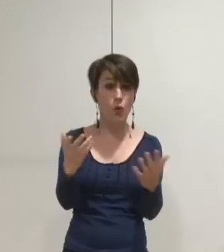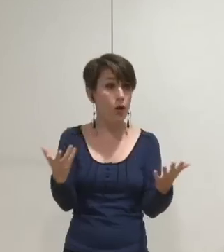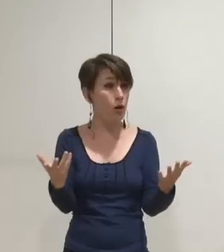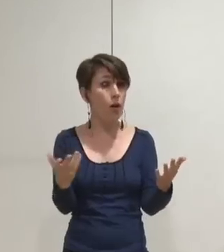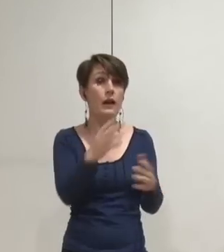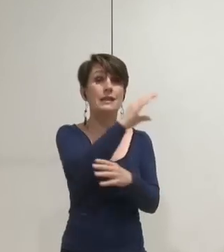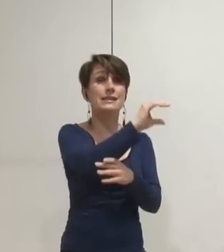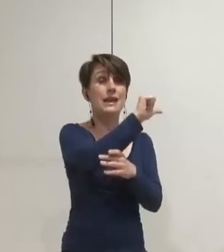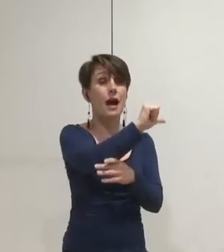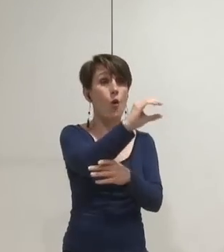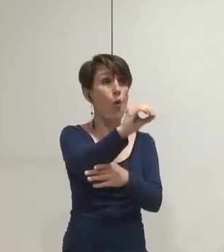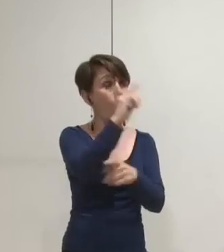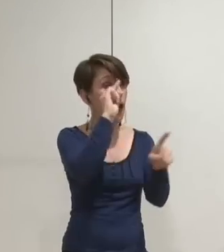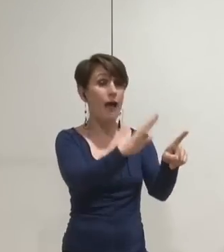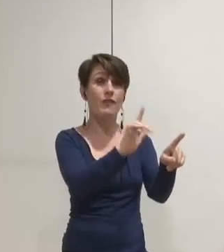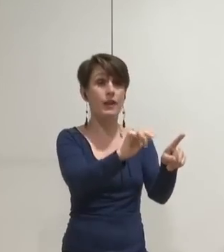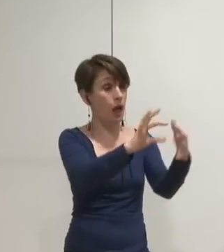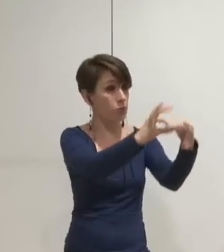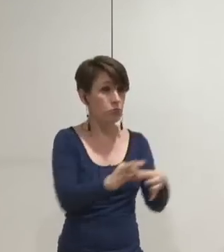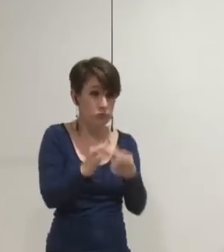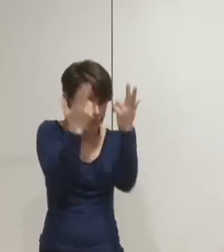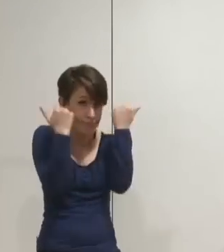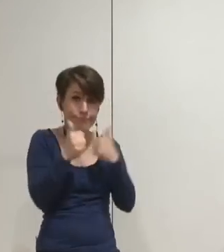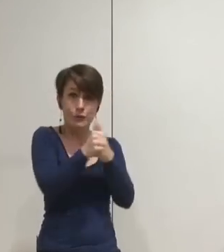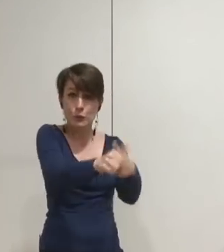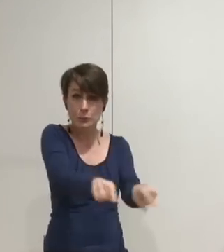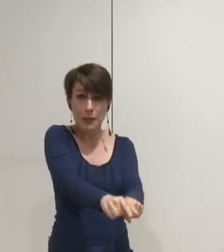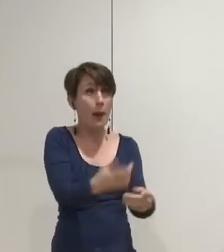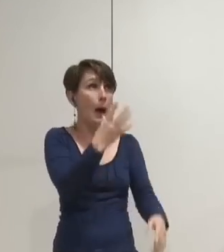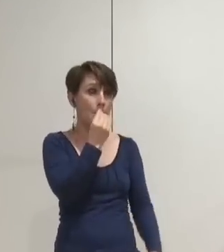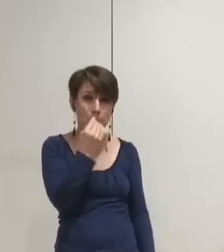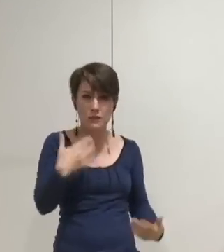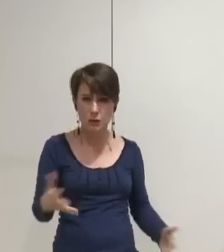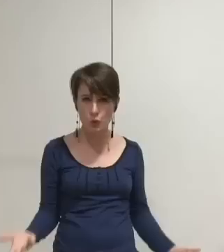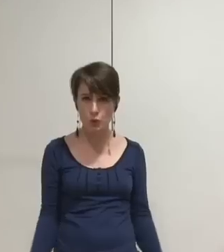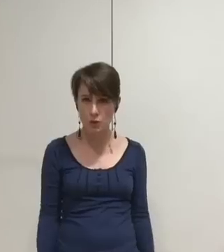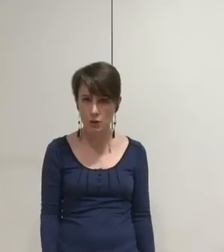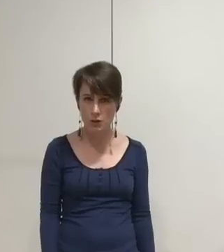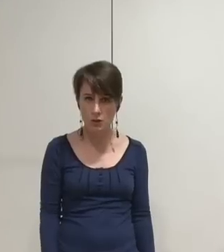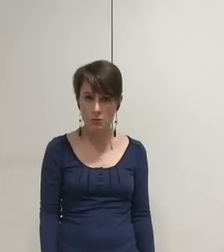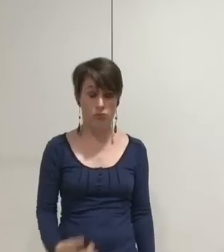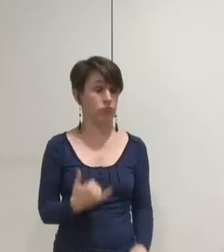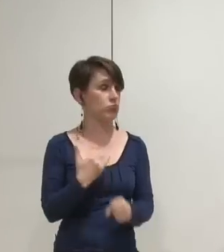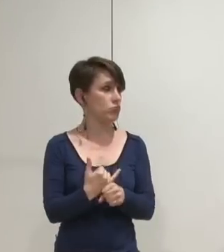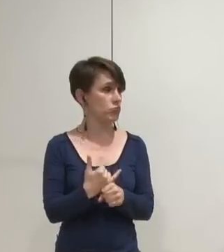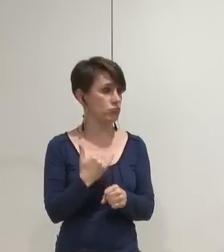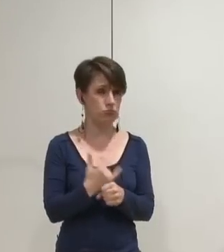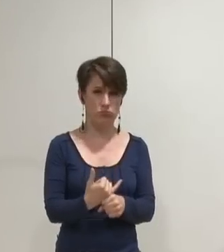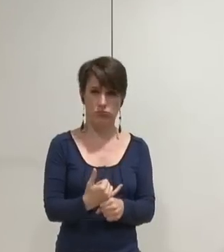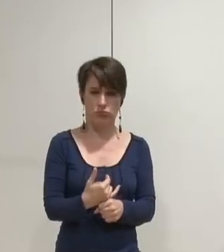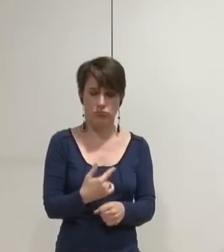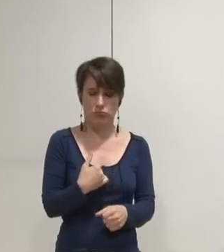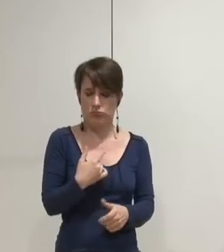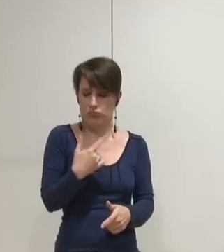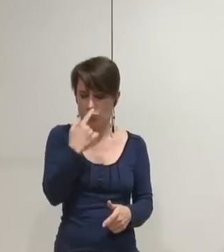de la CAO je ne peux pas je ne peux pas croire que nos institutions fonctionnent de cette